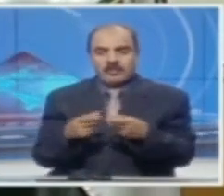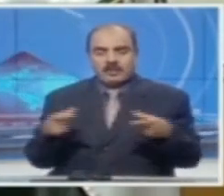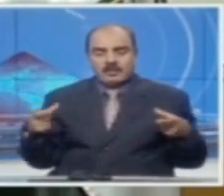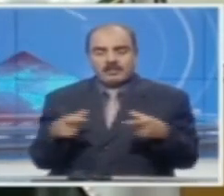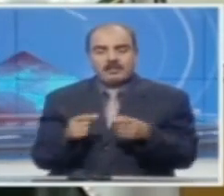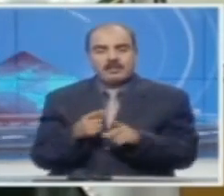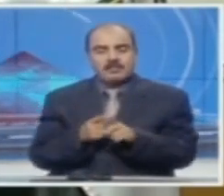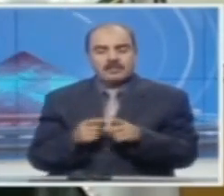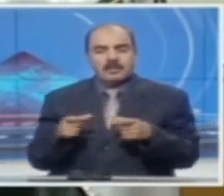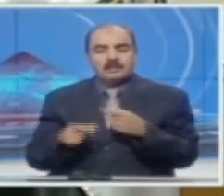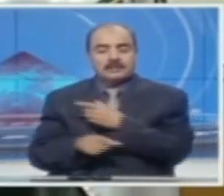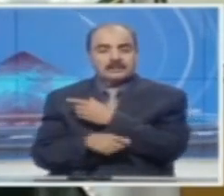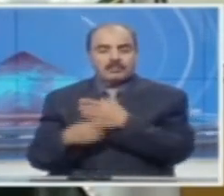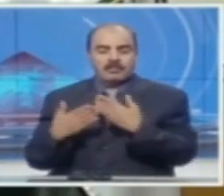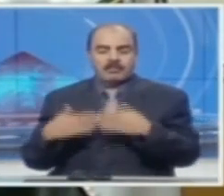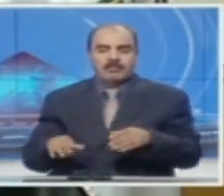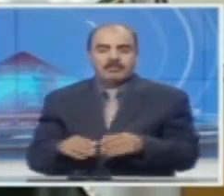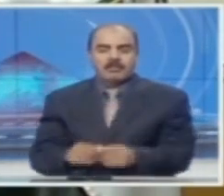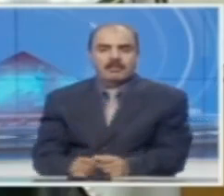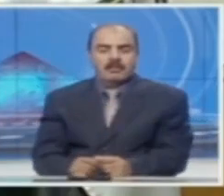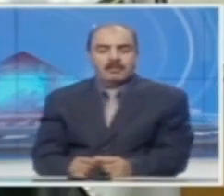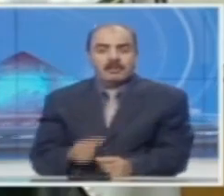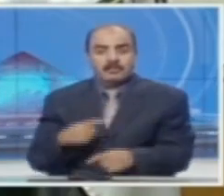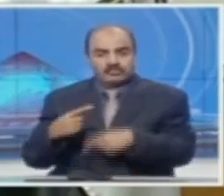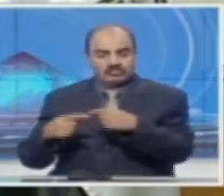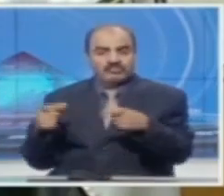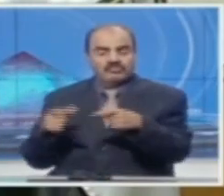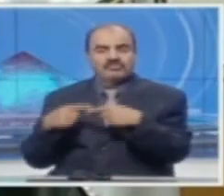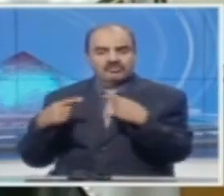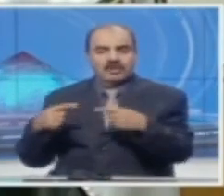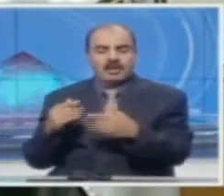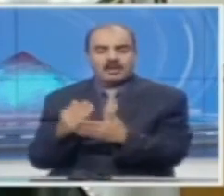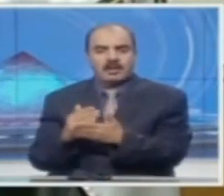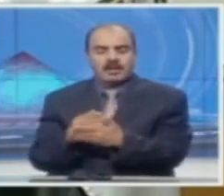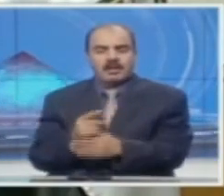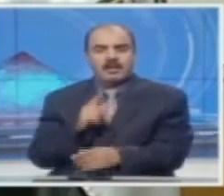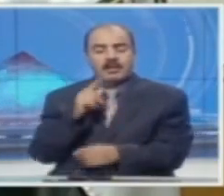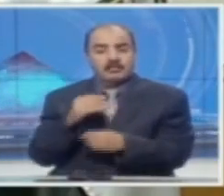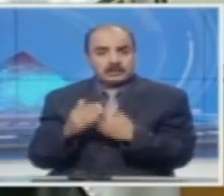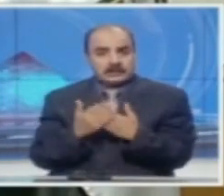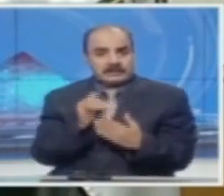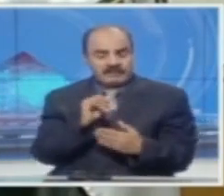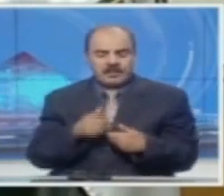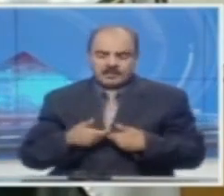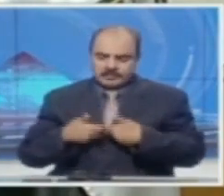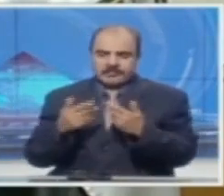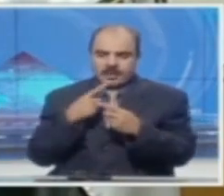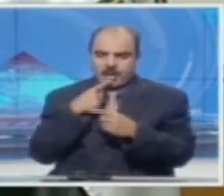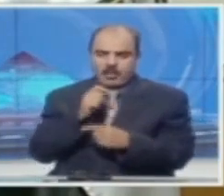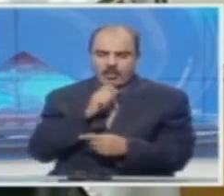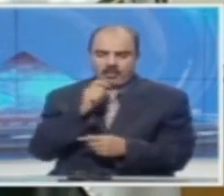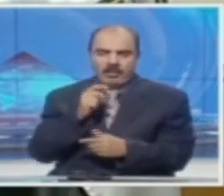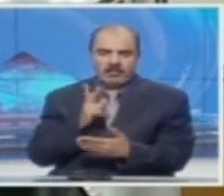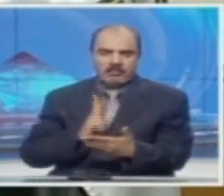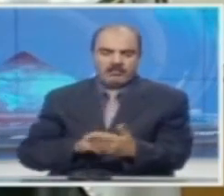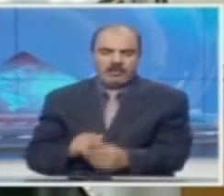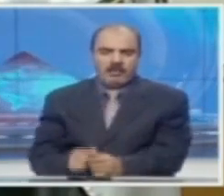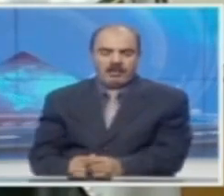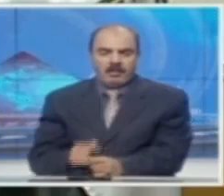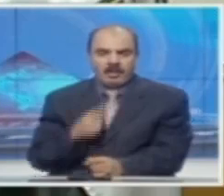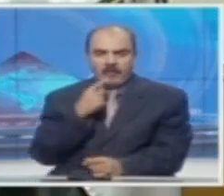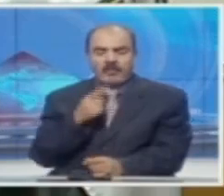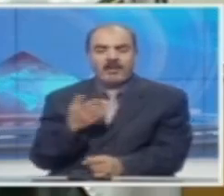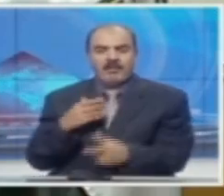مجلس الوزراء اليوم. هذا الاجتماع الذي لا يزال مستمرا وبالتأكيد سنوافيكم بما سيصدر عنه من القرارات. لكن سبق